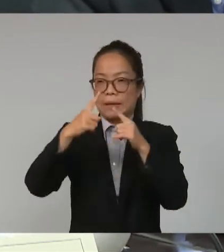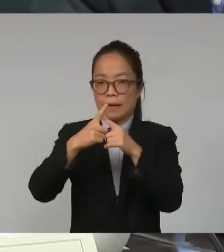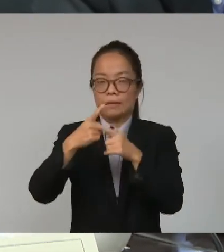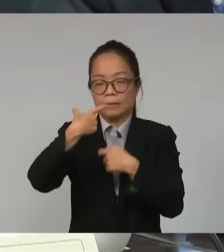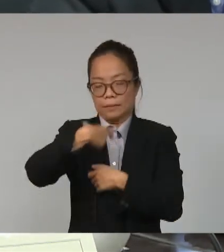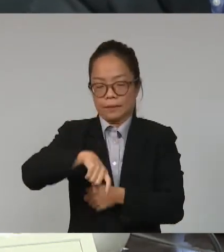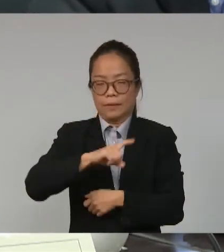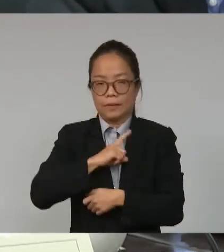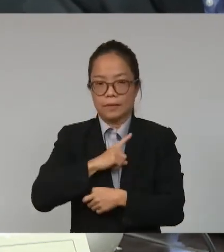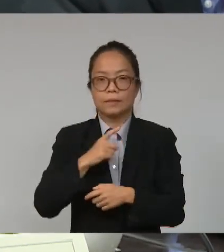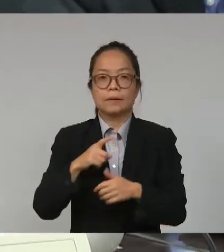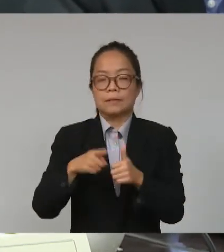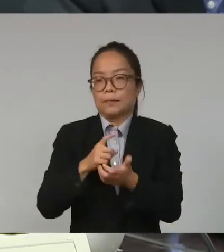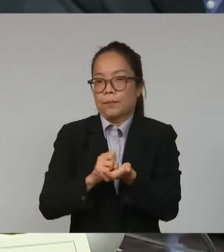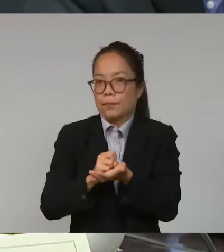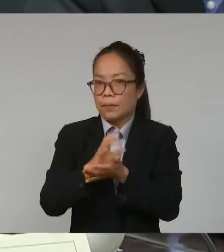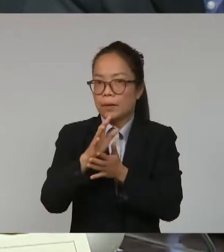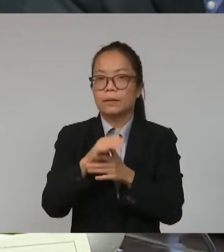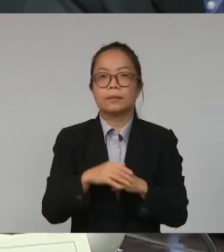分先做